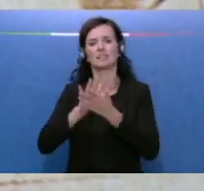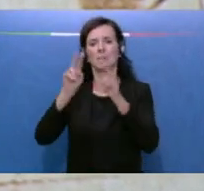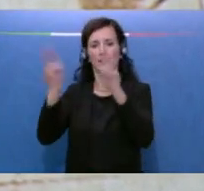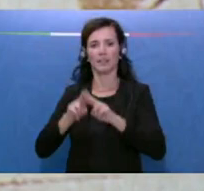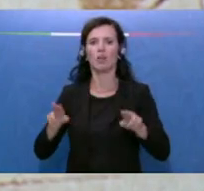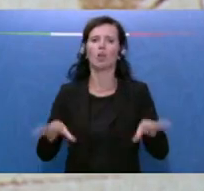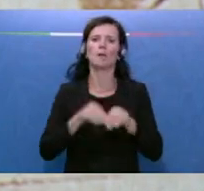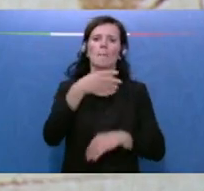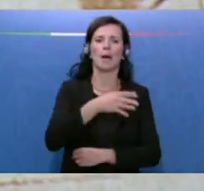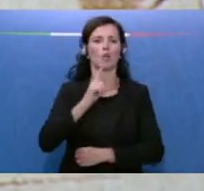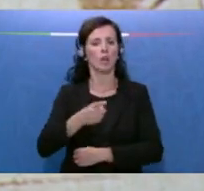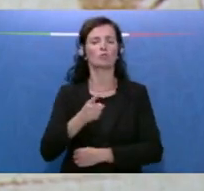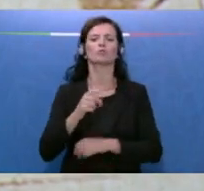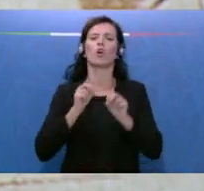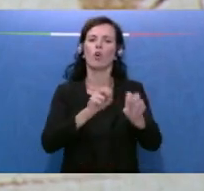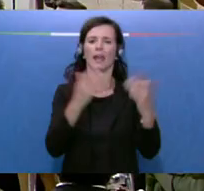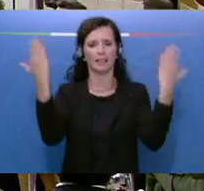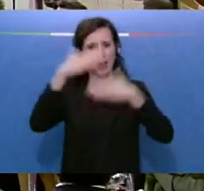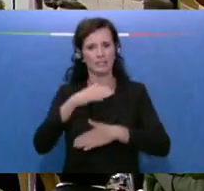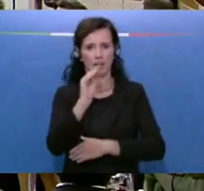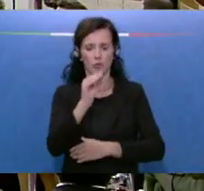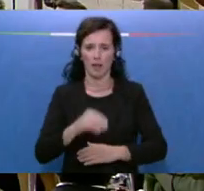marco galluzzo del corriere della sera